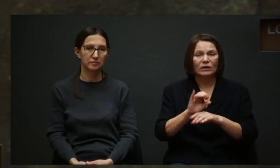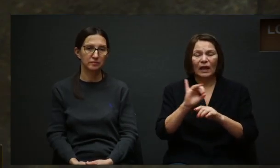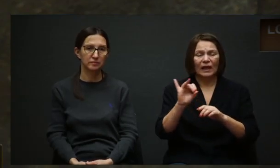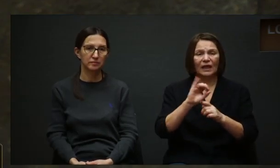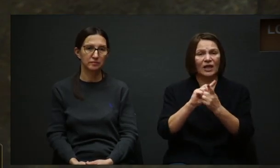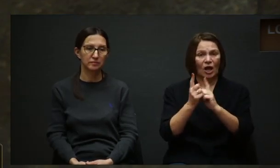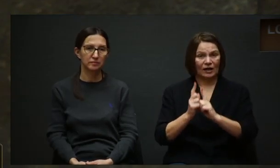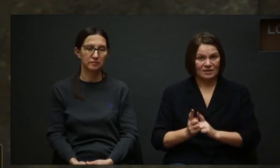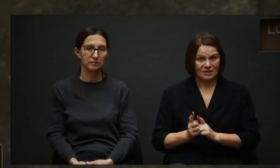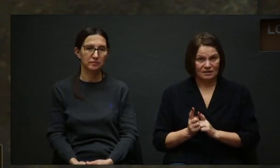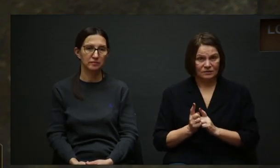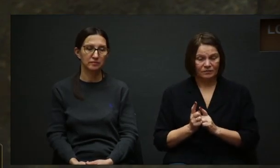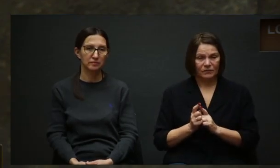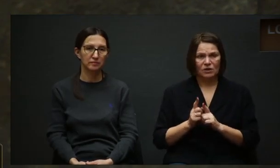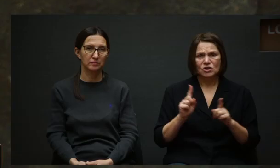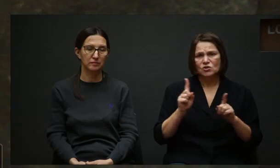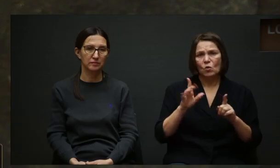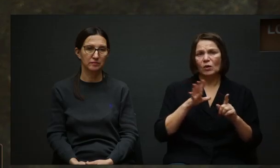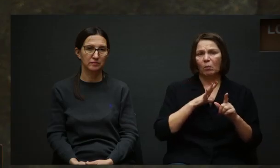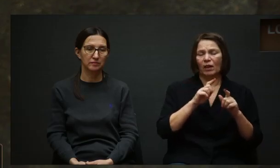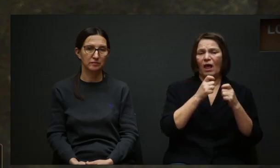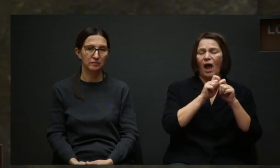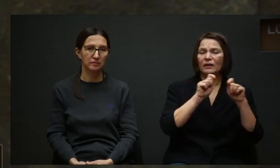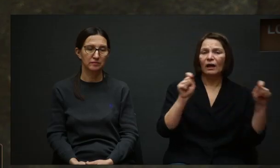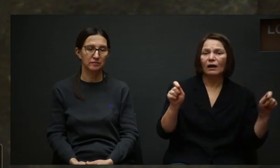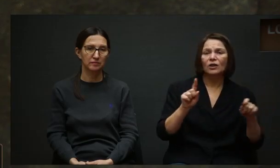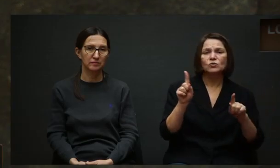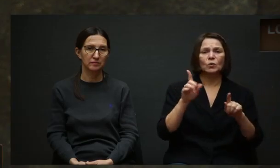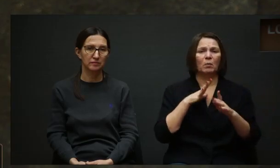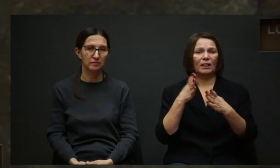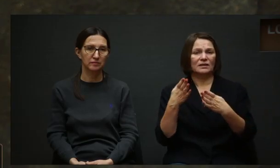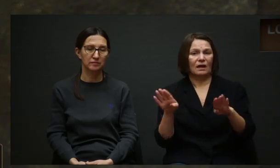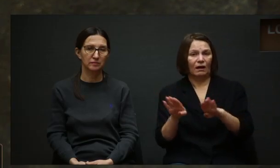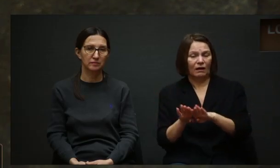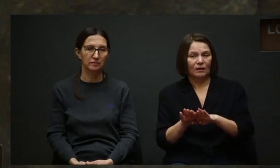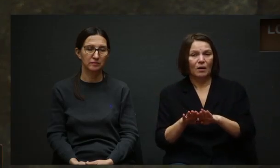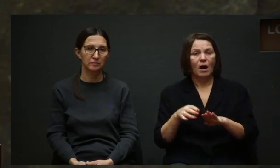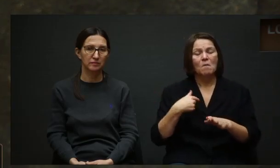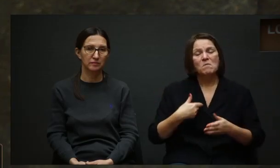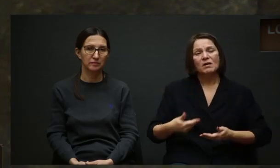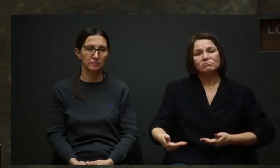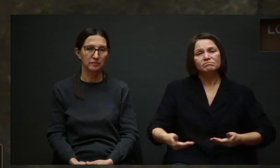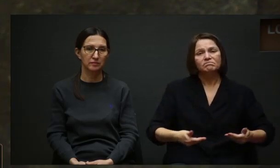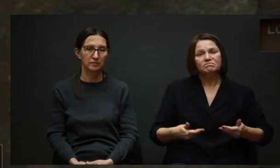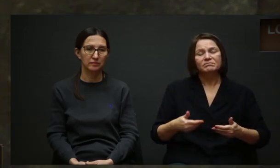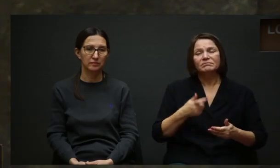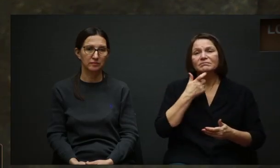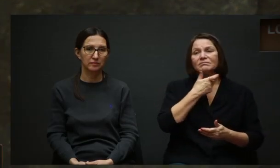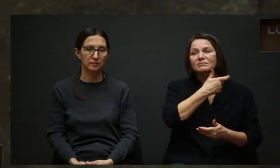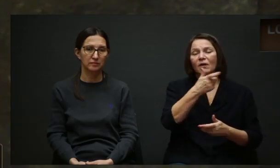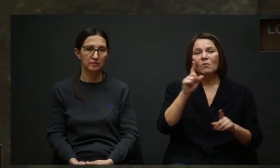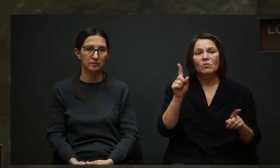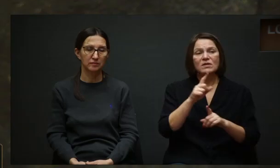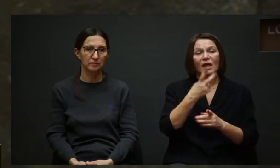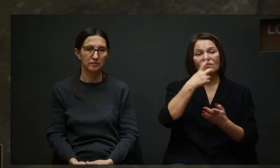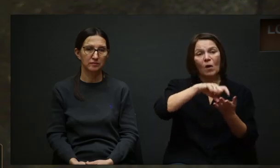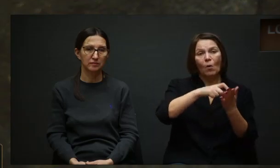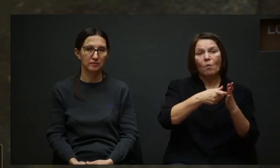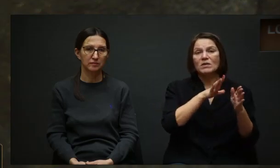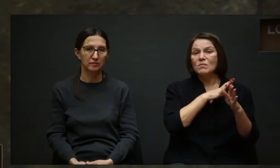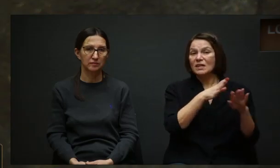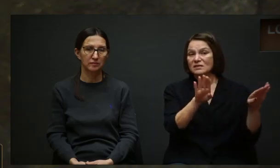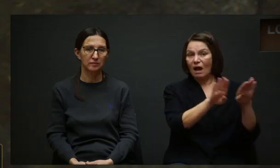реорганизации. Что-то было открыто, что-то было закрыто. И вот мы шли по музею, и какие-то 2 комнаты были